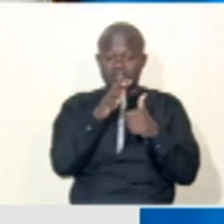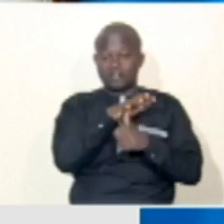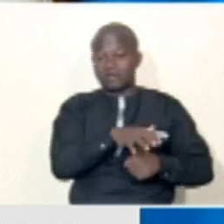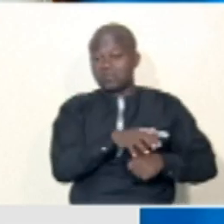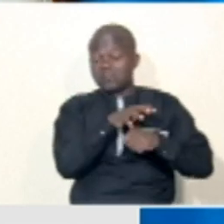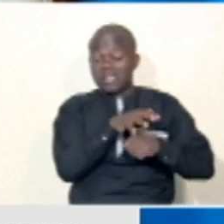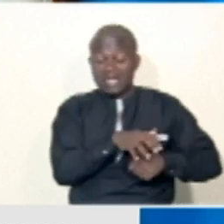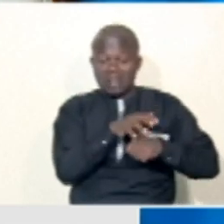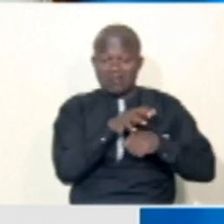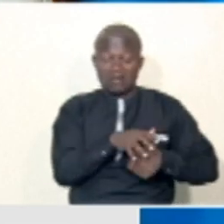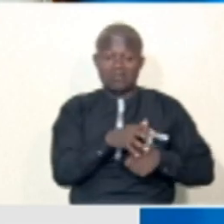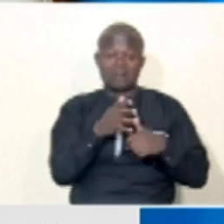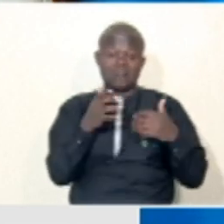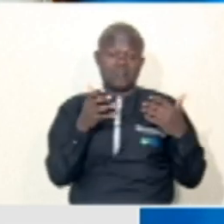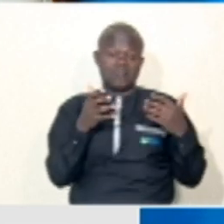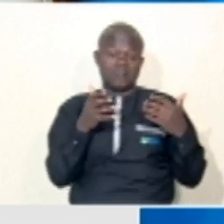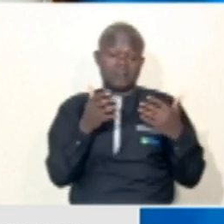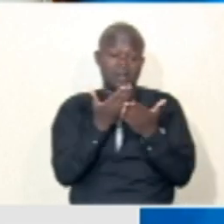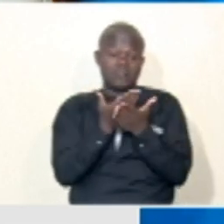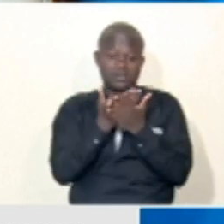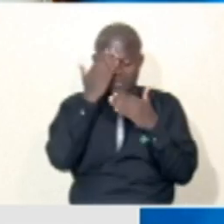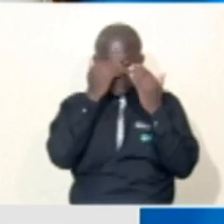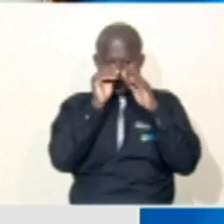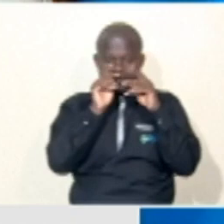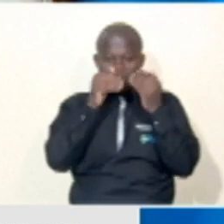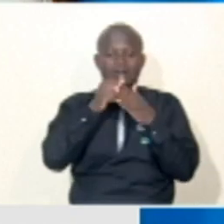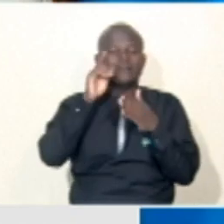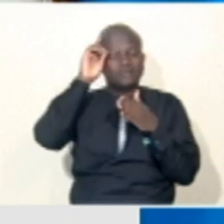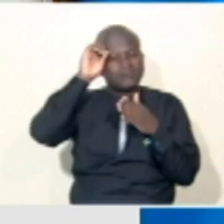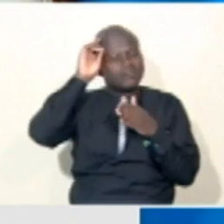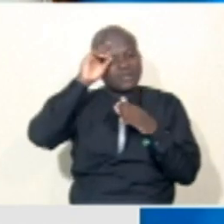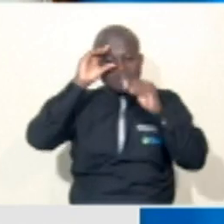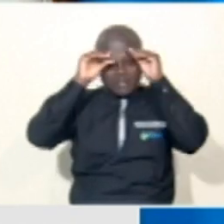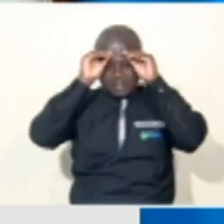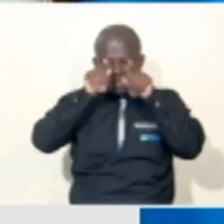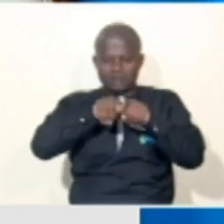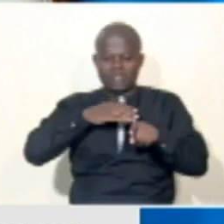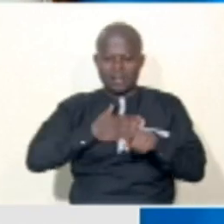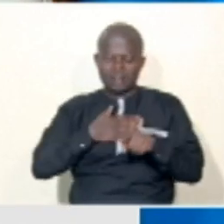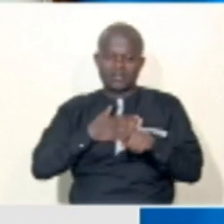zihohotera, ubwo biba bisaba kugira ngo abantu babyigeho kugira ngo barebe ese nkanjye